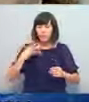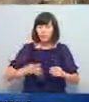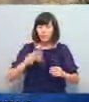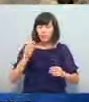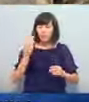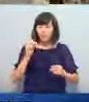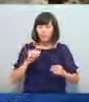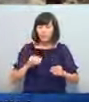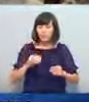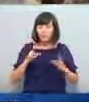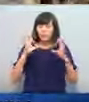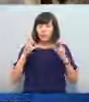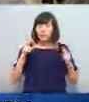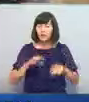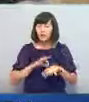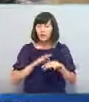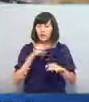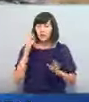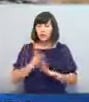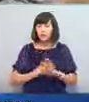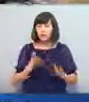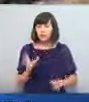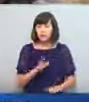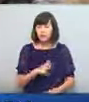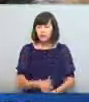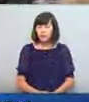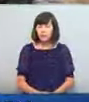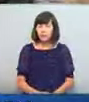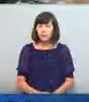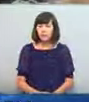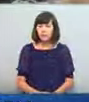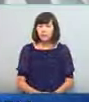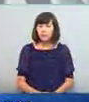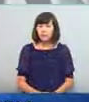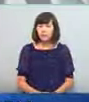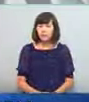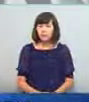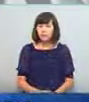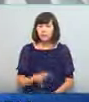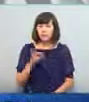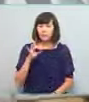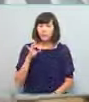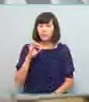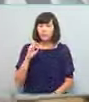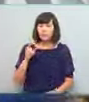4000-нан астам таспақаны заңсыз алып өткен анықталған. Олар Орынборға апарған,